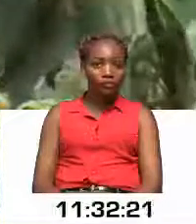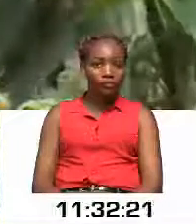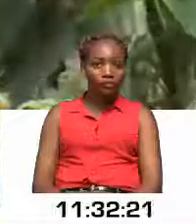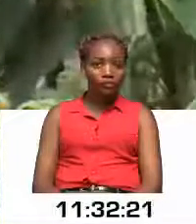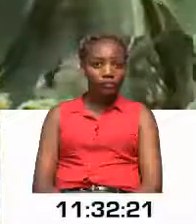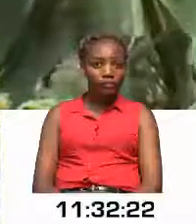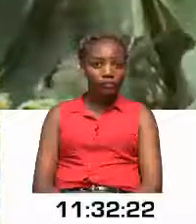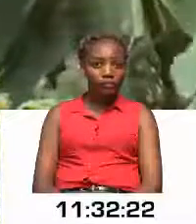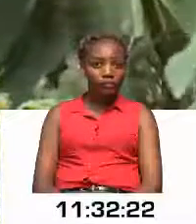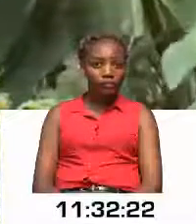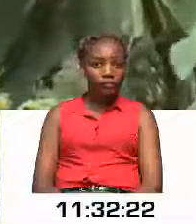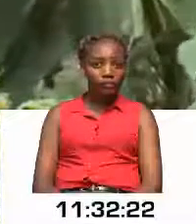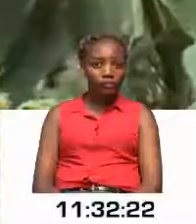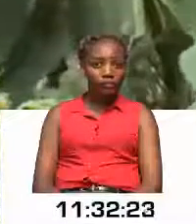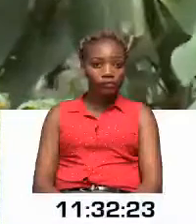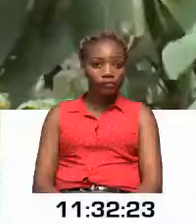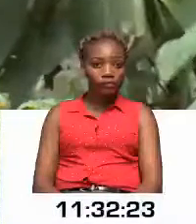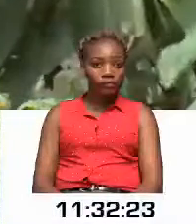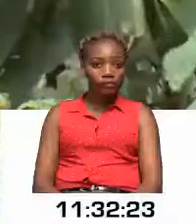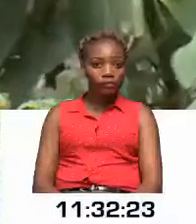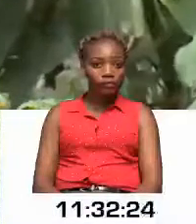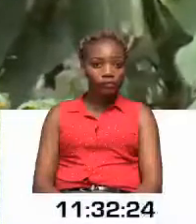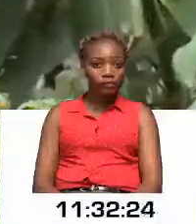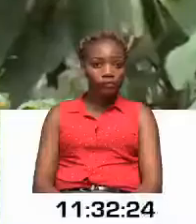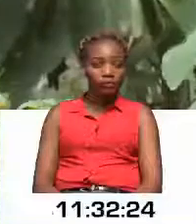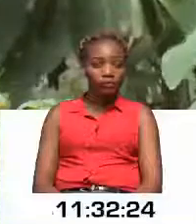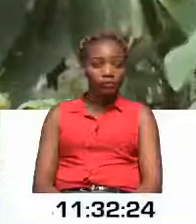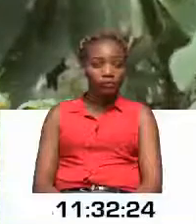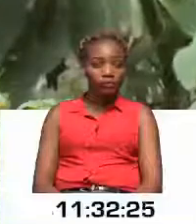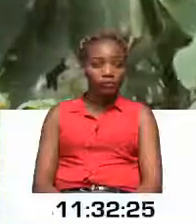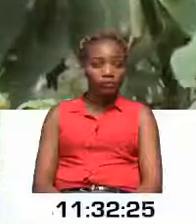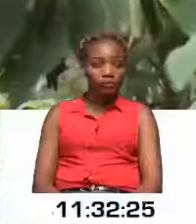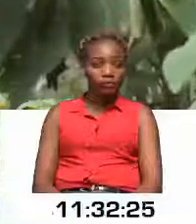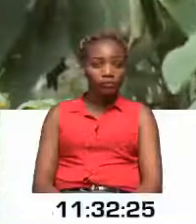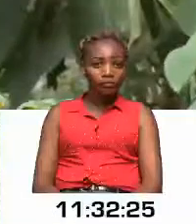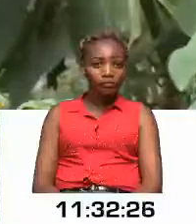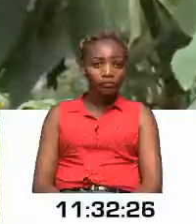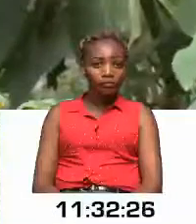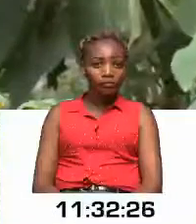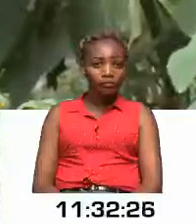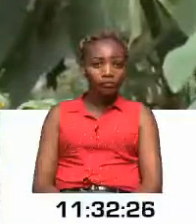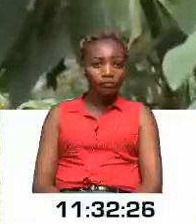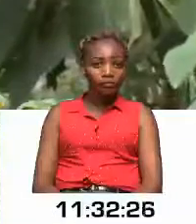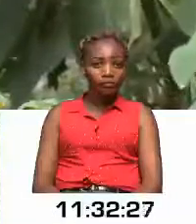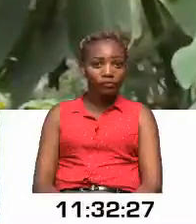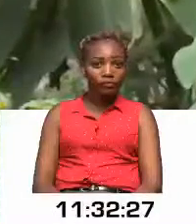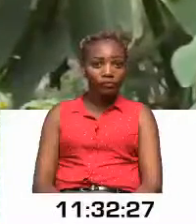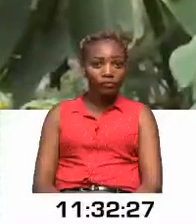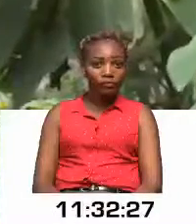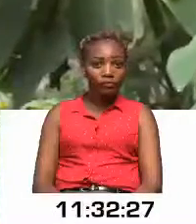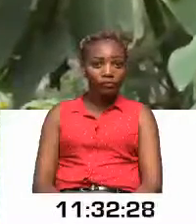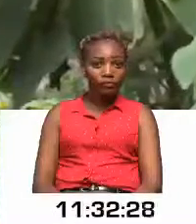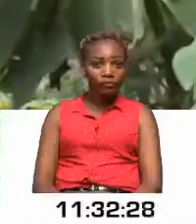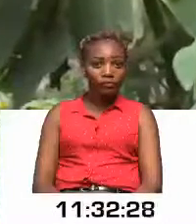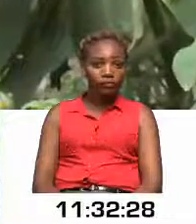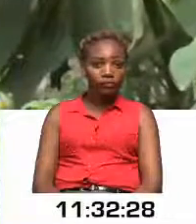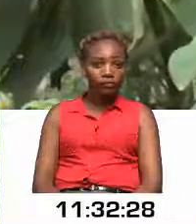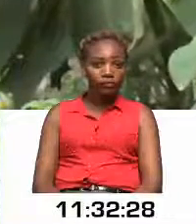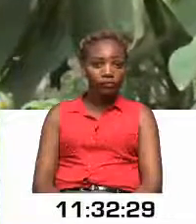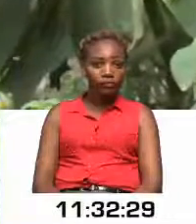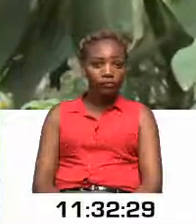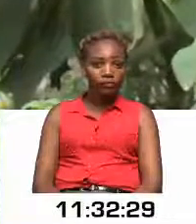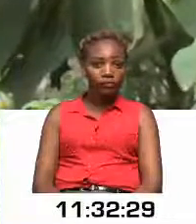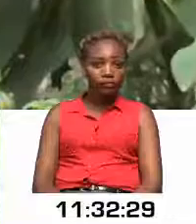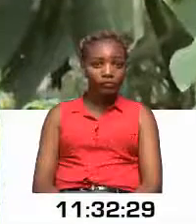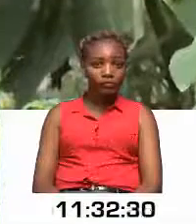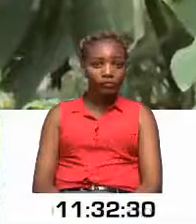Oparanya alipofika mbele ya kamati hii akiweka bayana kwamba hawakuhusishwa katika swala nzima la kandarasi. Lakini hii leo kamati hii